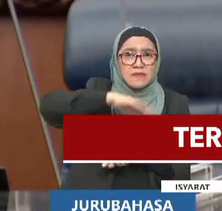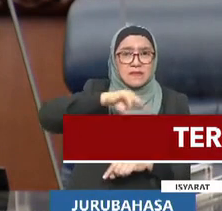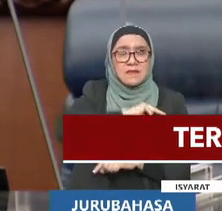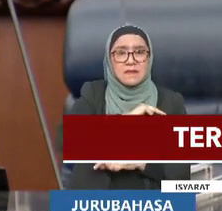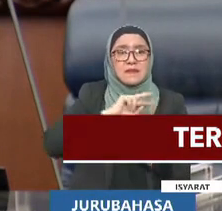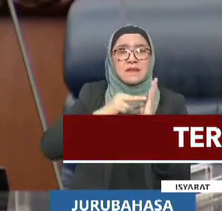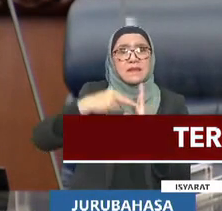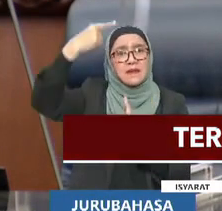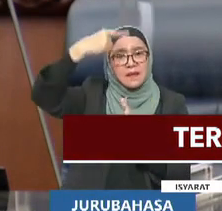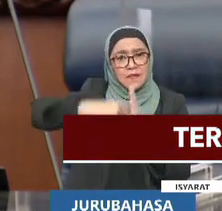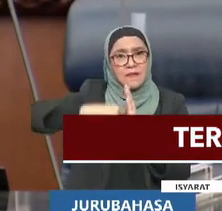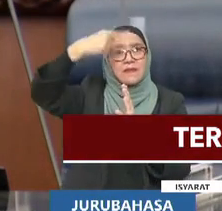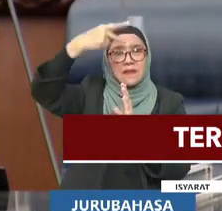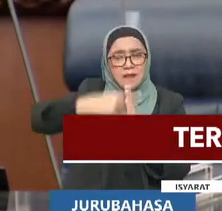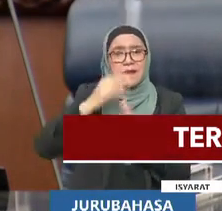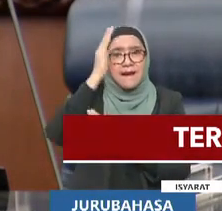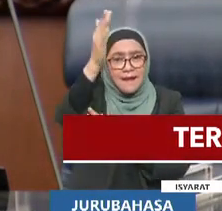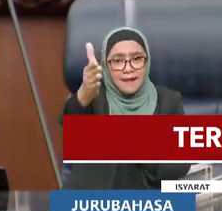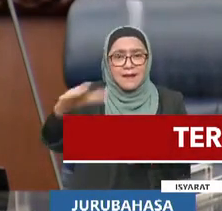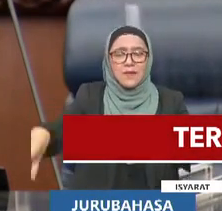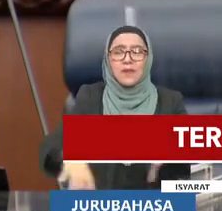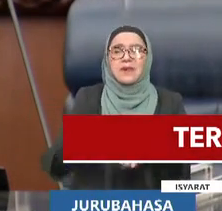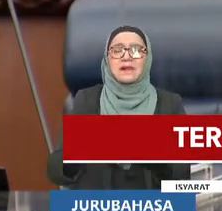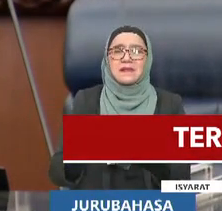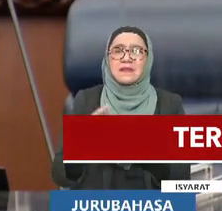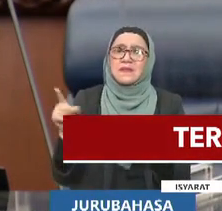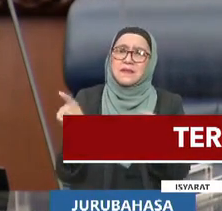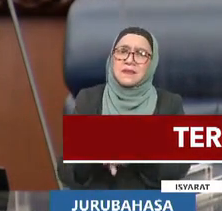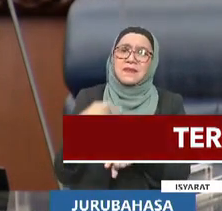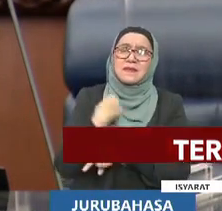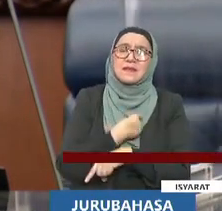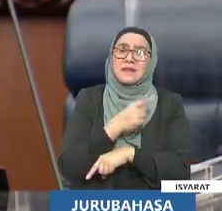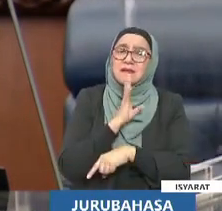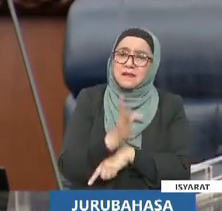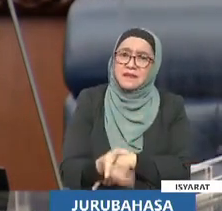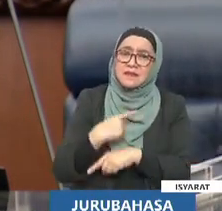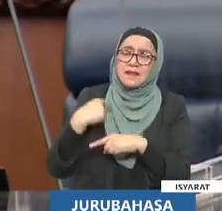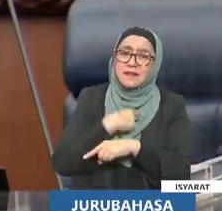buat sebagaimana saya subur sebelum kita diberkahi dimana kita sedang mengkaji